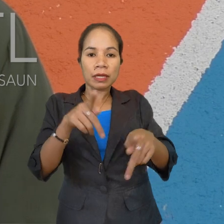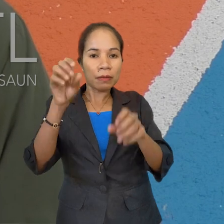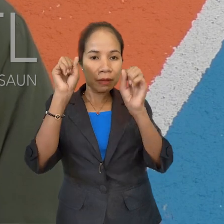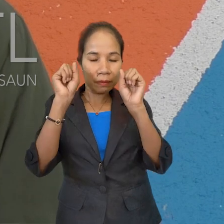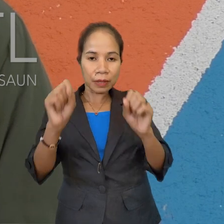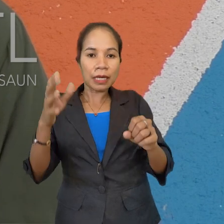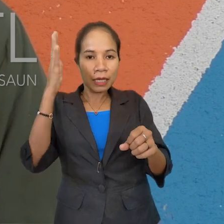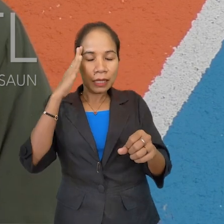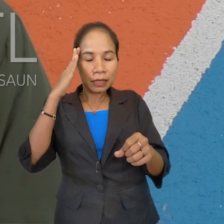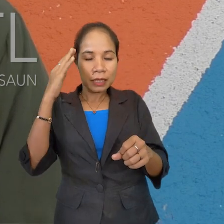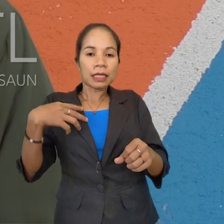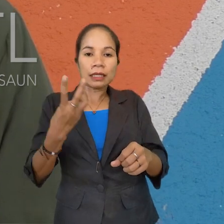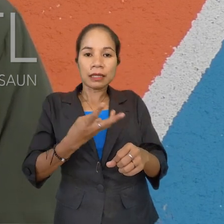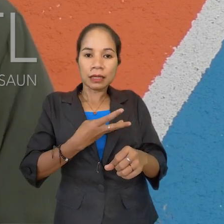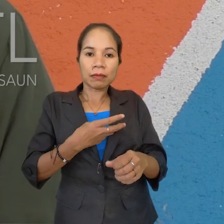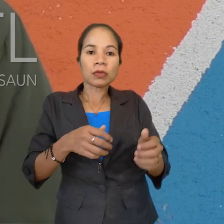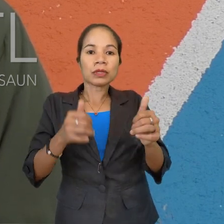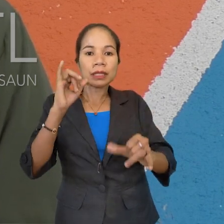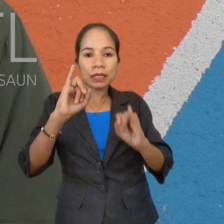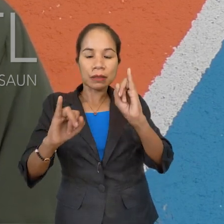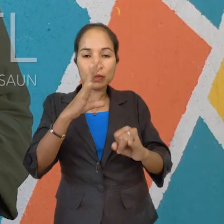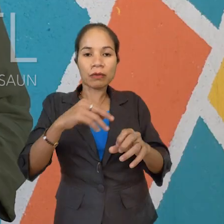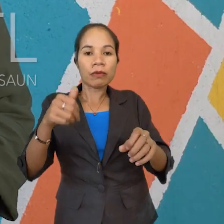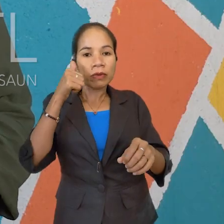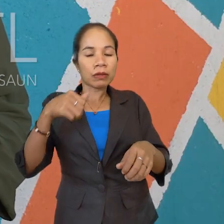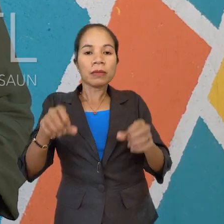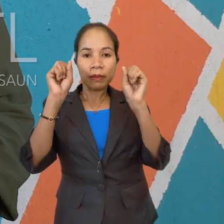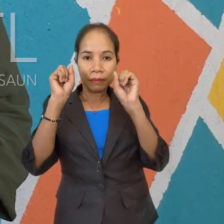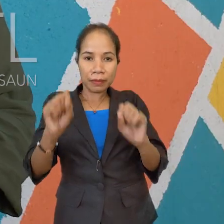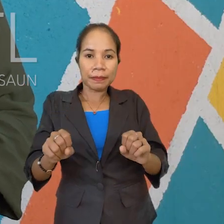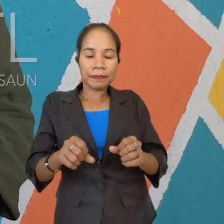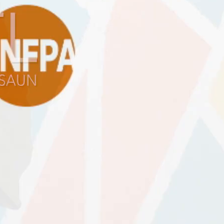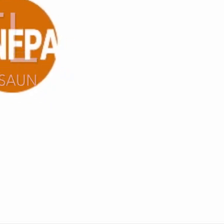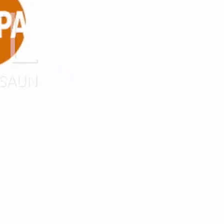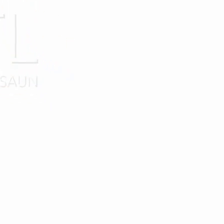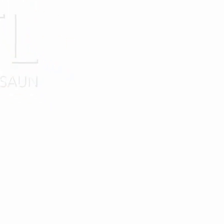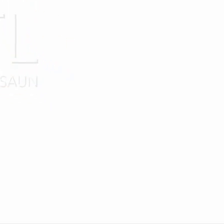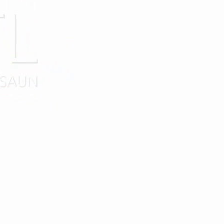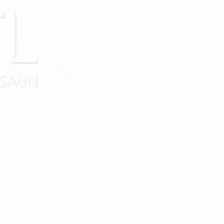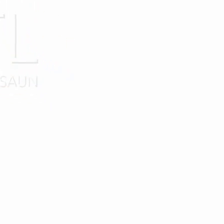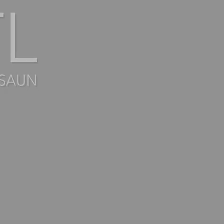ita uza atunene ema bele hatene kata ita mos independente no feton mak bele.